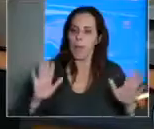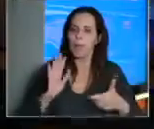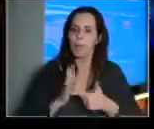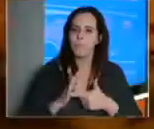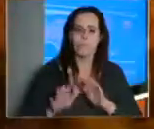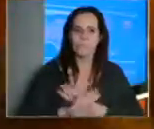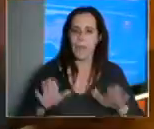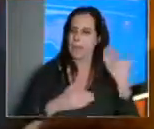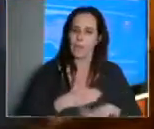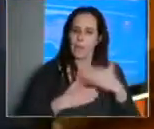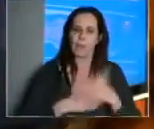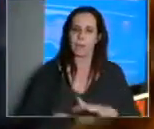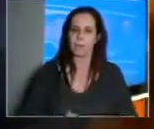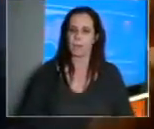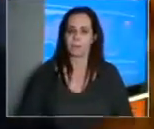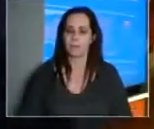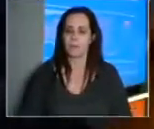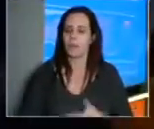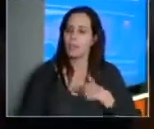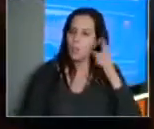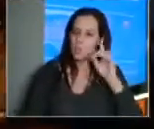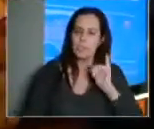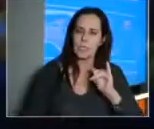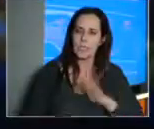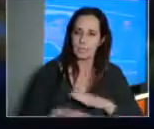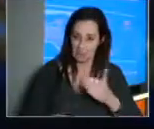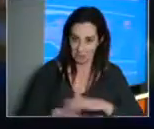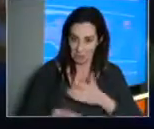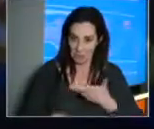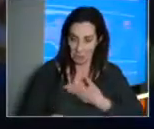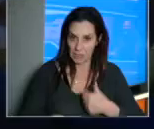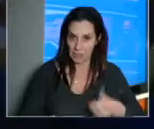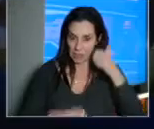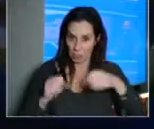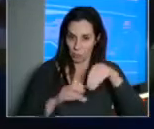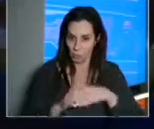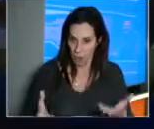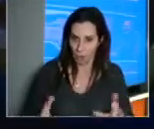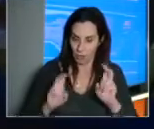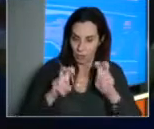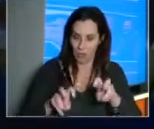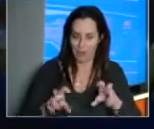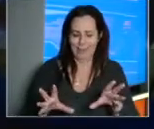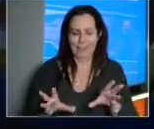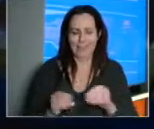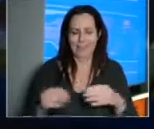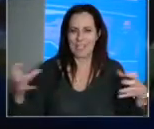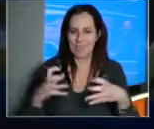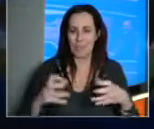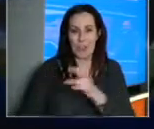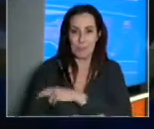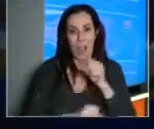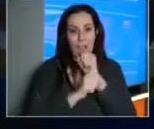צריכה לסבול גם את המסורות הזה. שרה לביטחון פנים, אני לא יודעת. מתאים לך? לא יודעת, היא תעלה בתקסים של תזמורת המשטרה ותיקח את החצוצרה ואת המיקרופון, אין לי